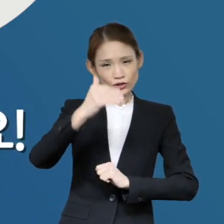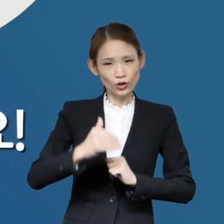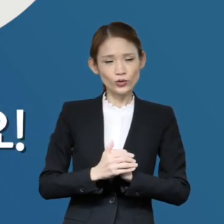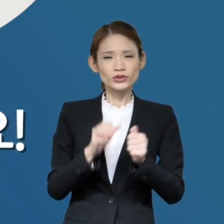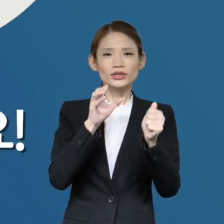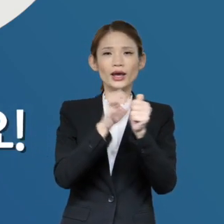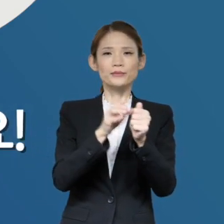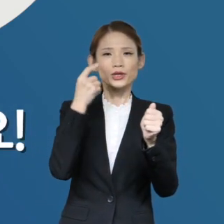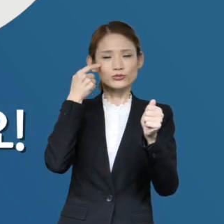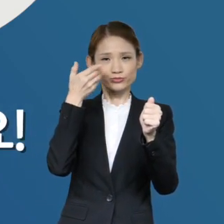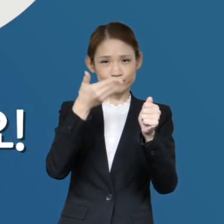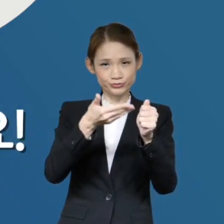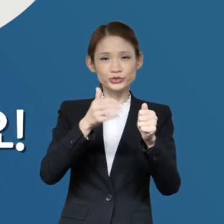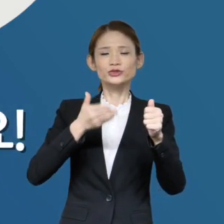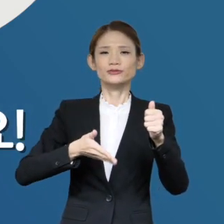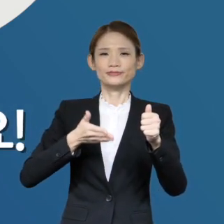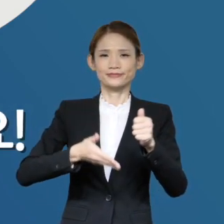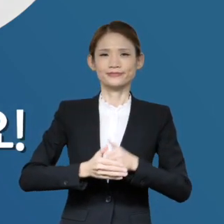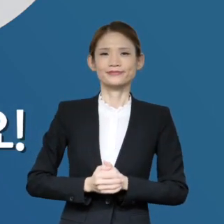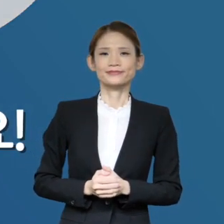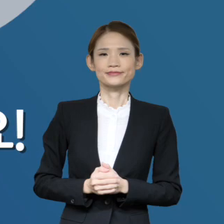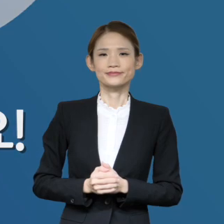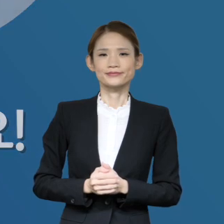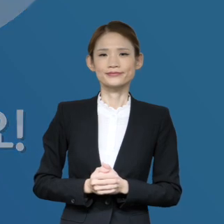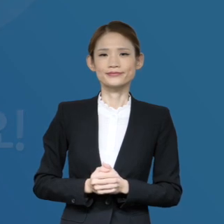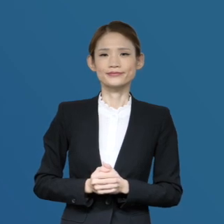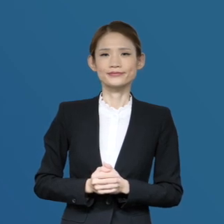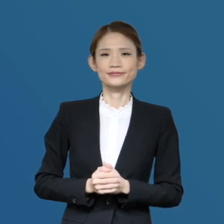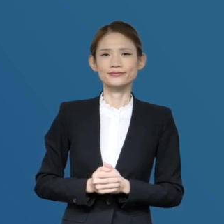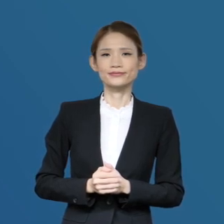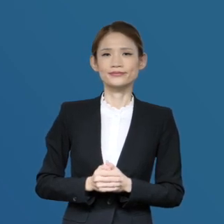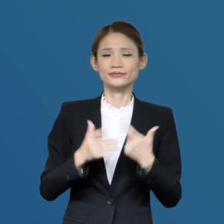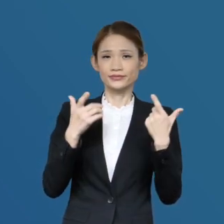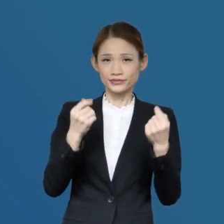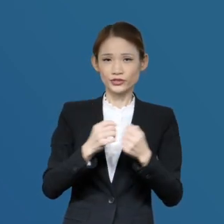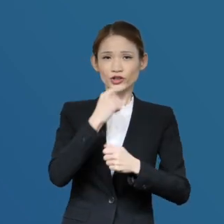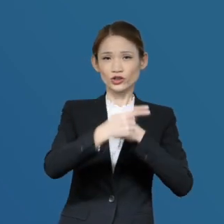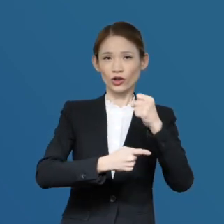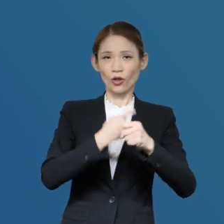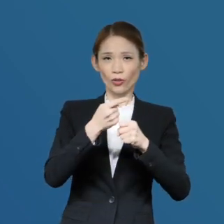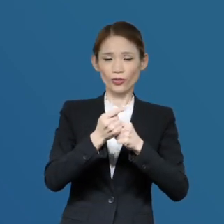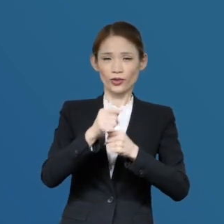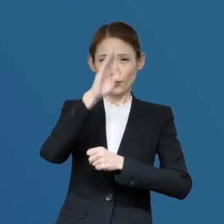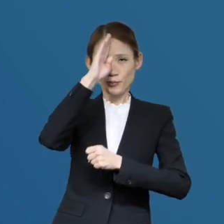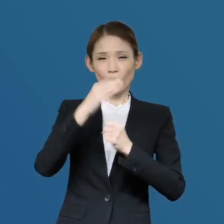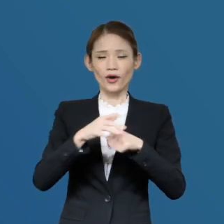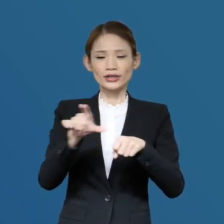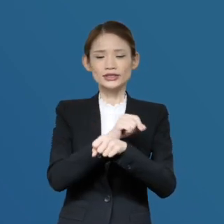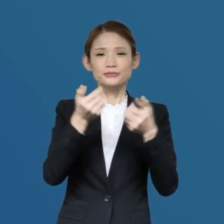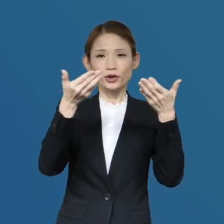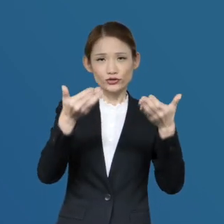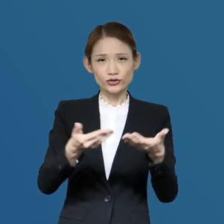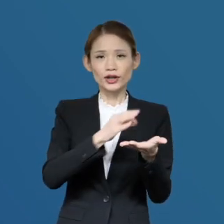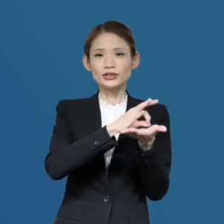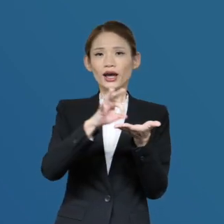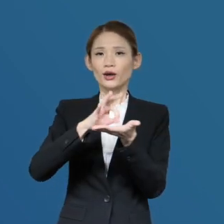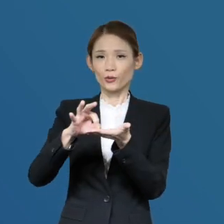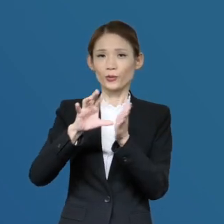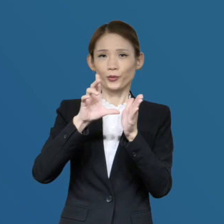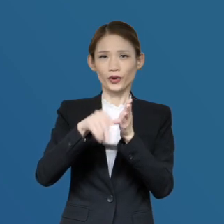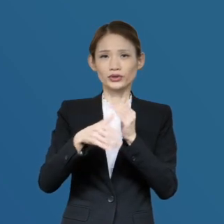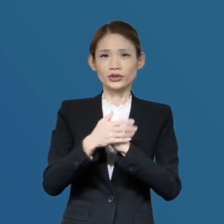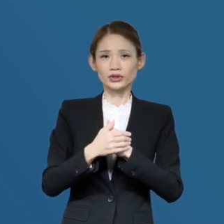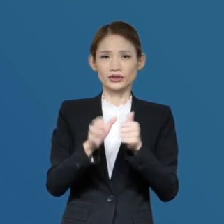사항은 담당자에게 문의하시기 바랍니다. 이렇게 연가, 병가, 특별 휴가를 사용할